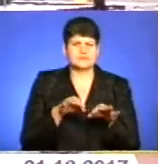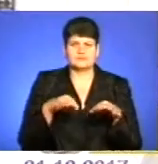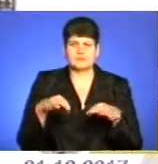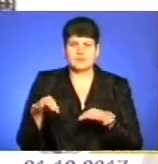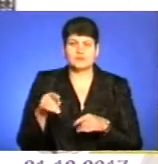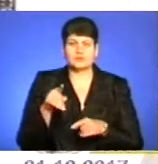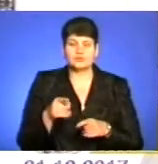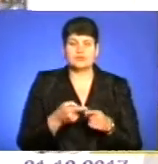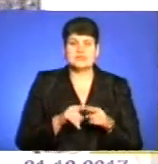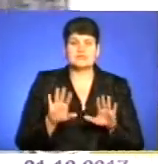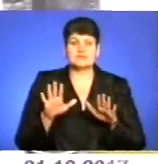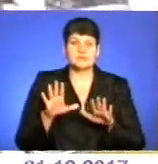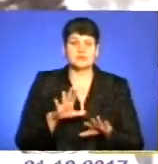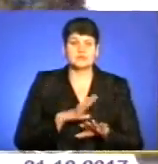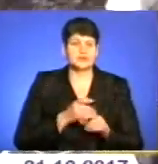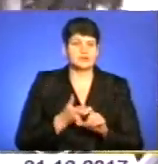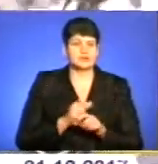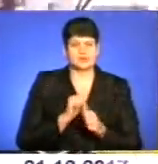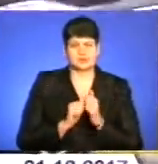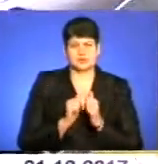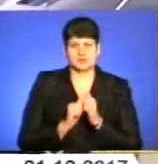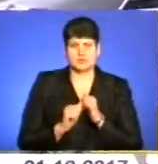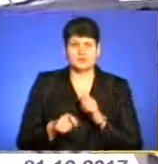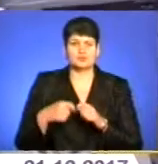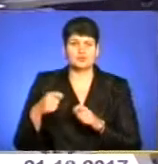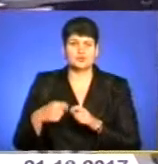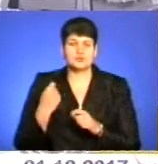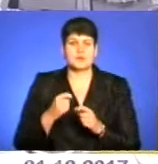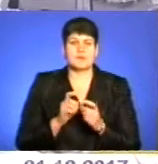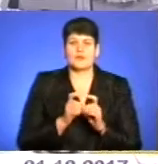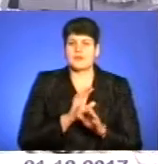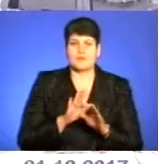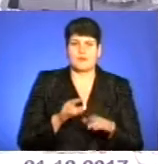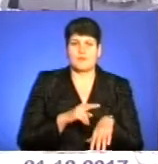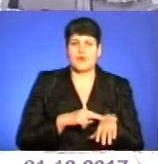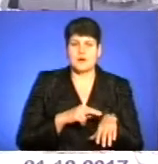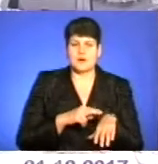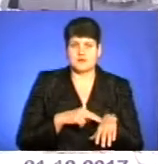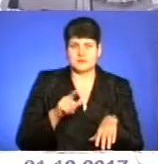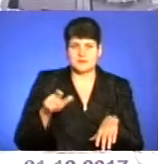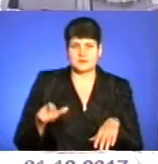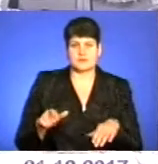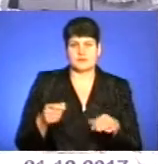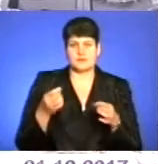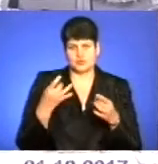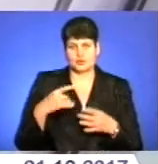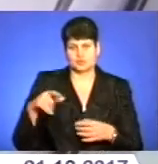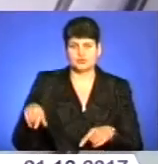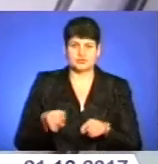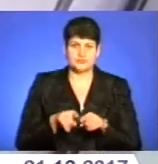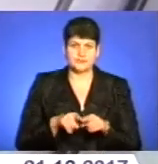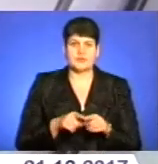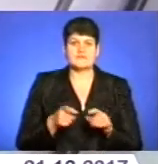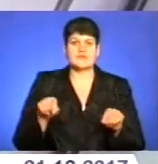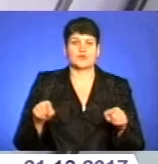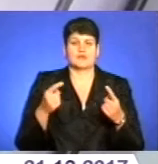тому такі випадки трапляються доволі часто. З порушниками борються не лише поліцейські, а й просто небайдужі тернополяни. Відновити повагу до